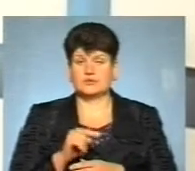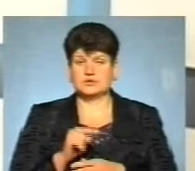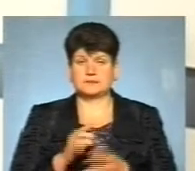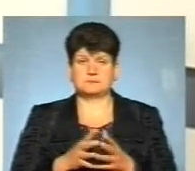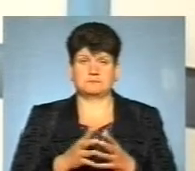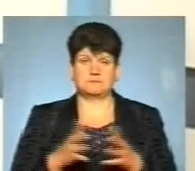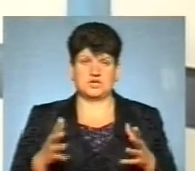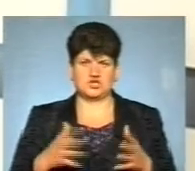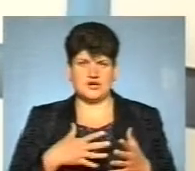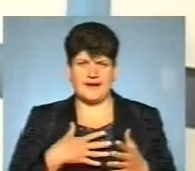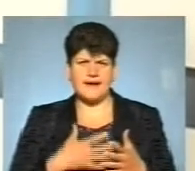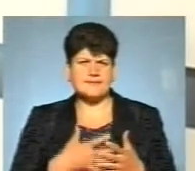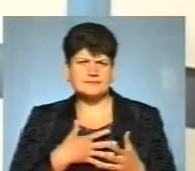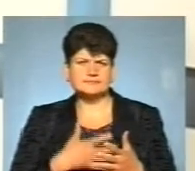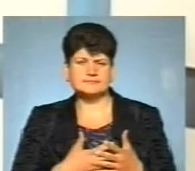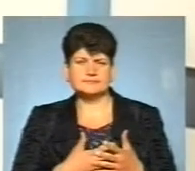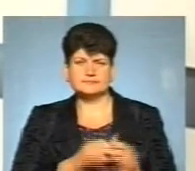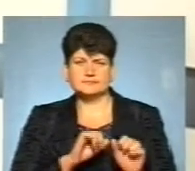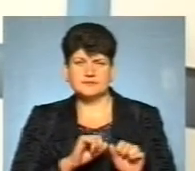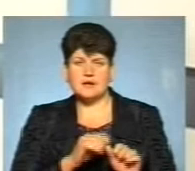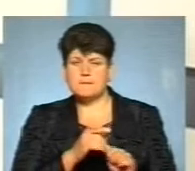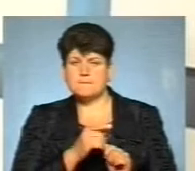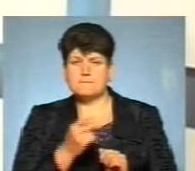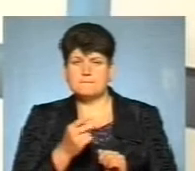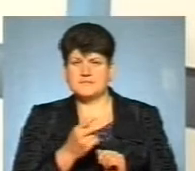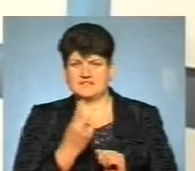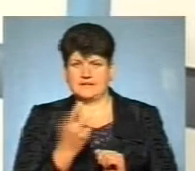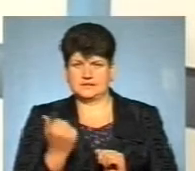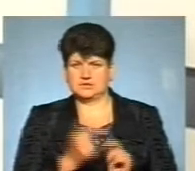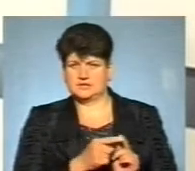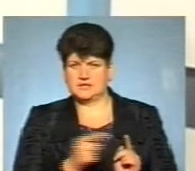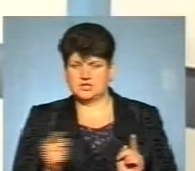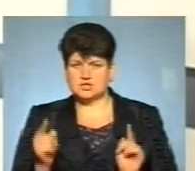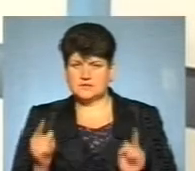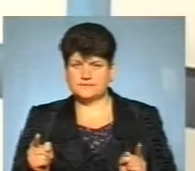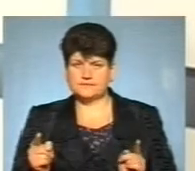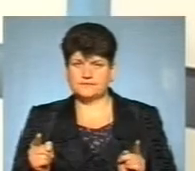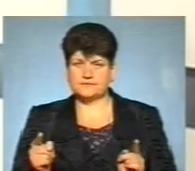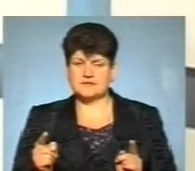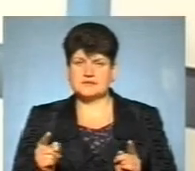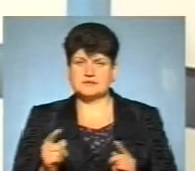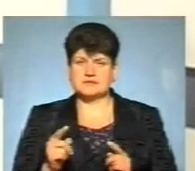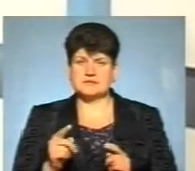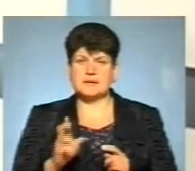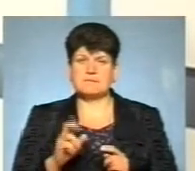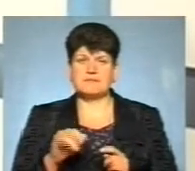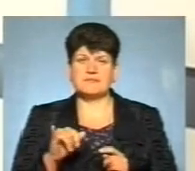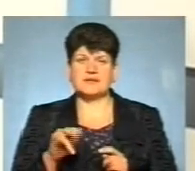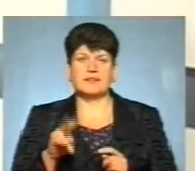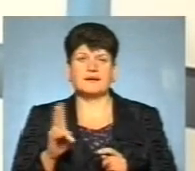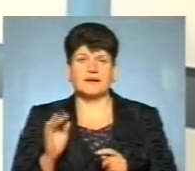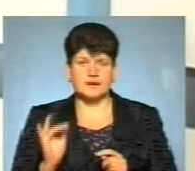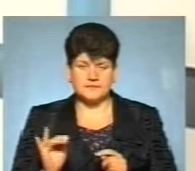найбільш активні протягом перших 2 тижнів. Це імуноглобуліни класу М, це білки. А